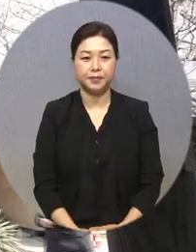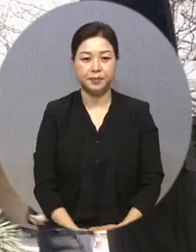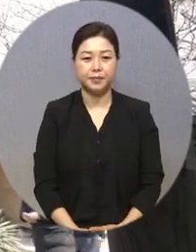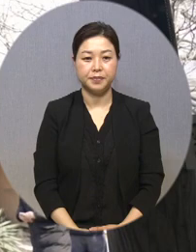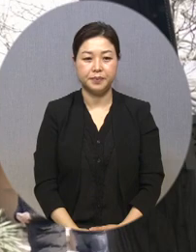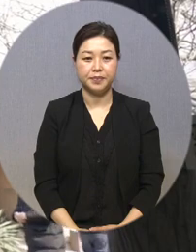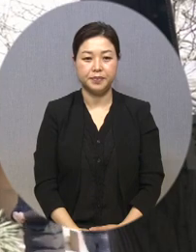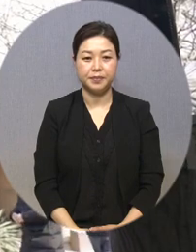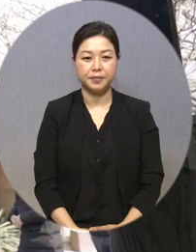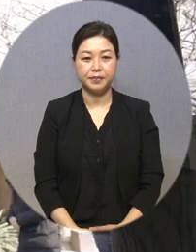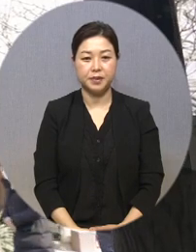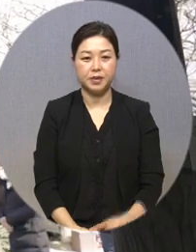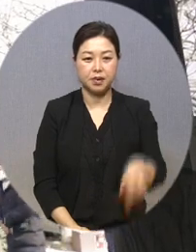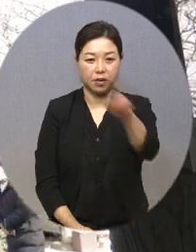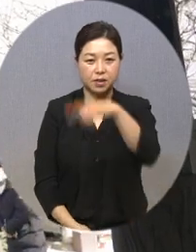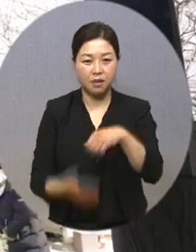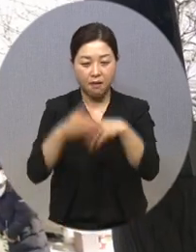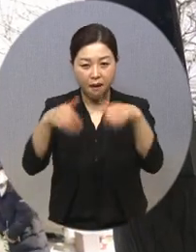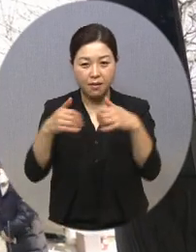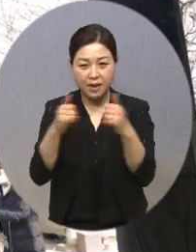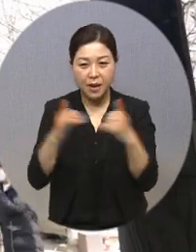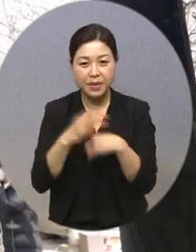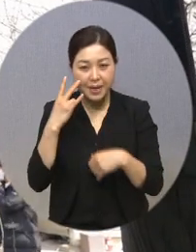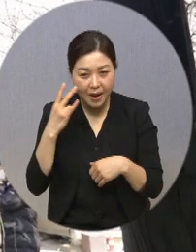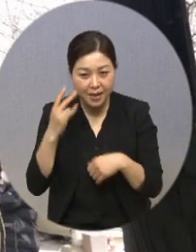저럴 때 저럼 저기서 네네 하고 오셔야 합니다.